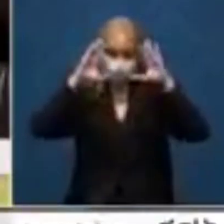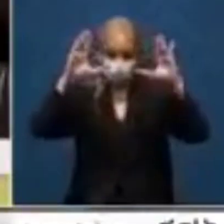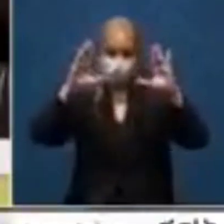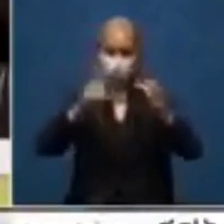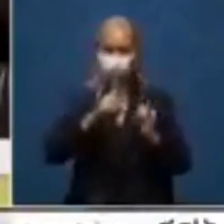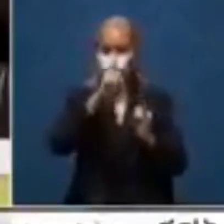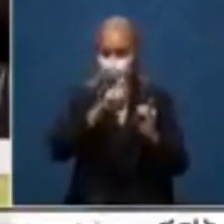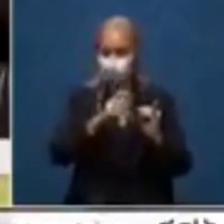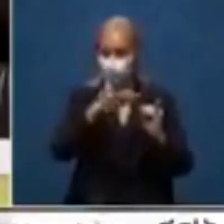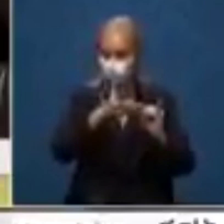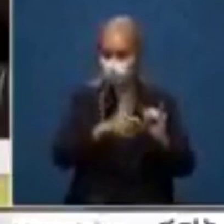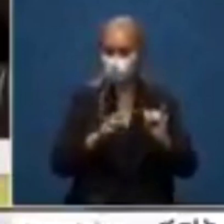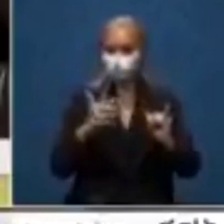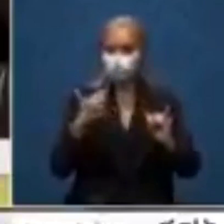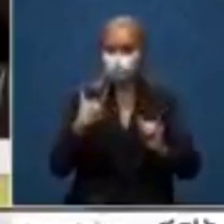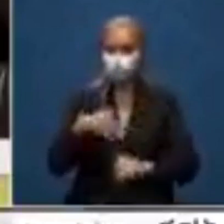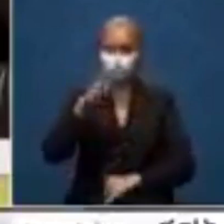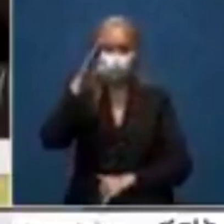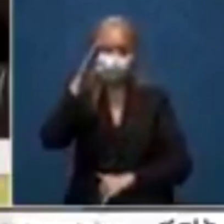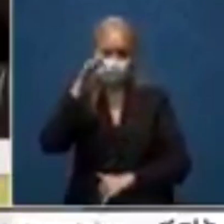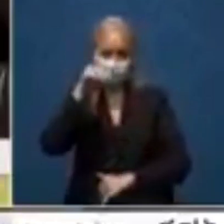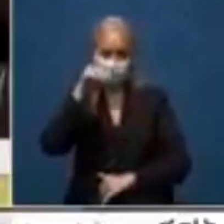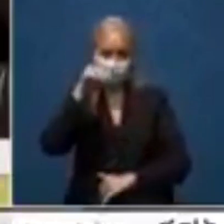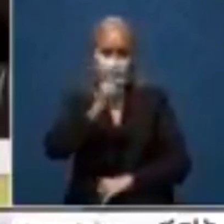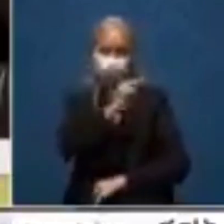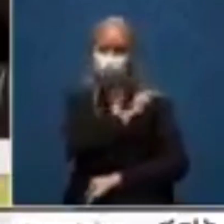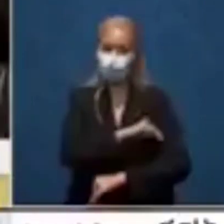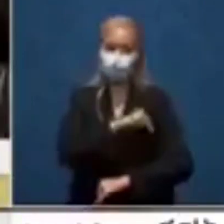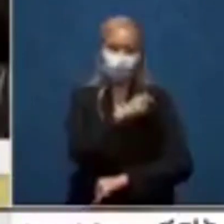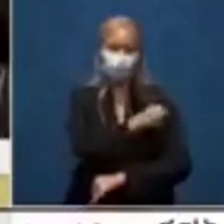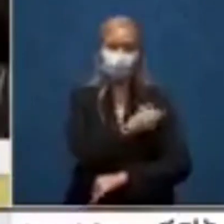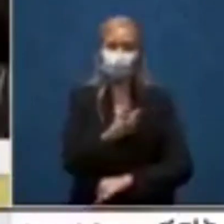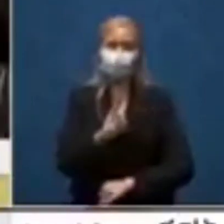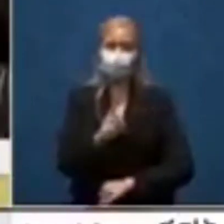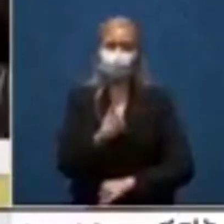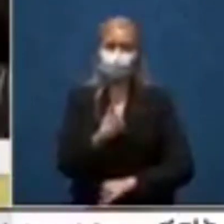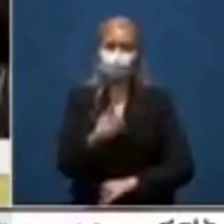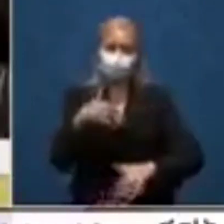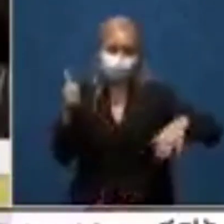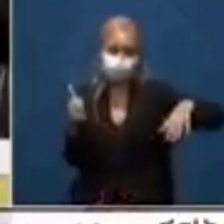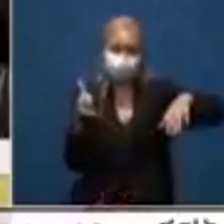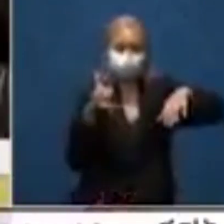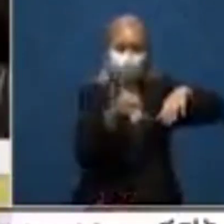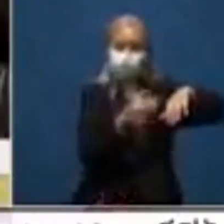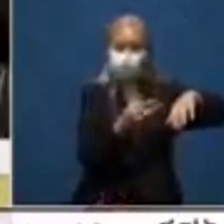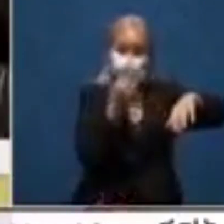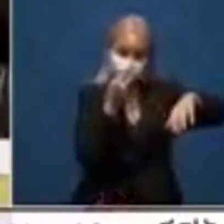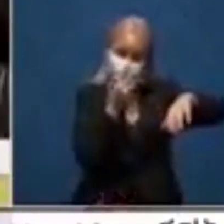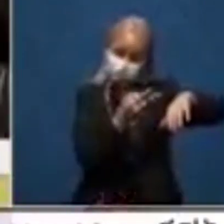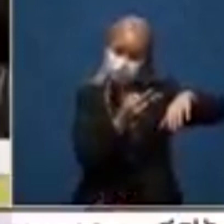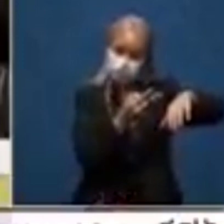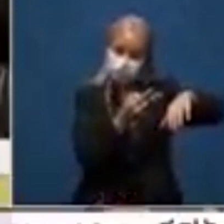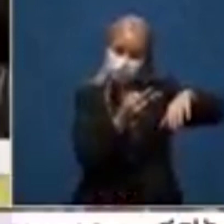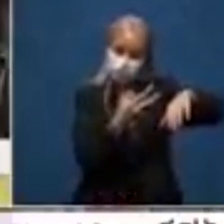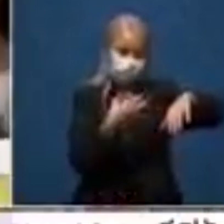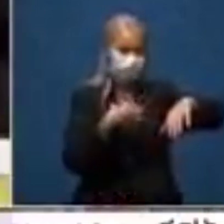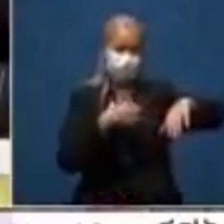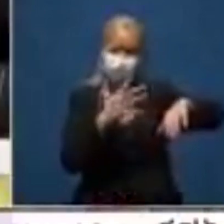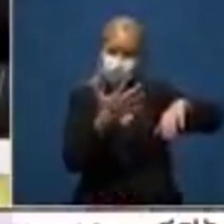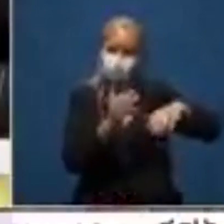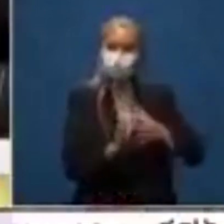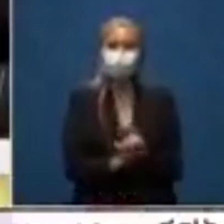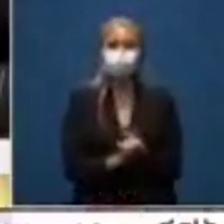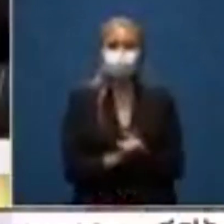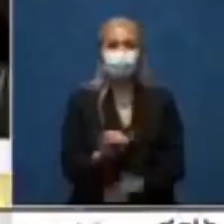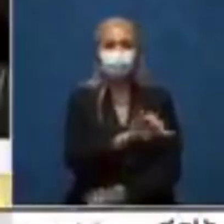ไม่ว่าจะเป็นคุณพ่อเสียนะคะที่โรงพยาบาลดิฉันยังไม่อยากจะกลับไปในที่เกิดเหตุไม่อยากจะไปดูที่ตึกนั้นนะคะบางคนเสีย